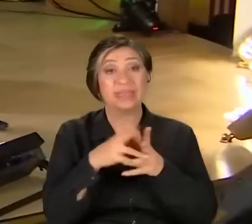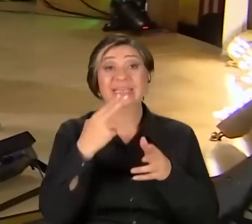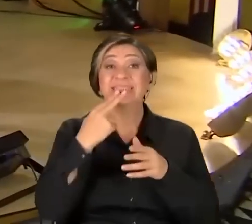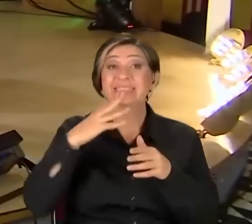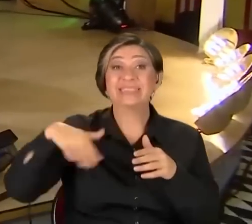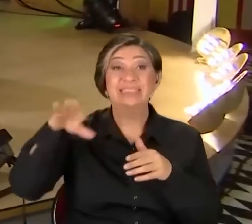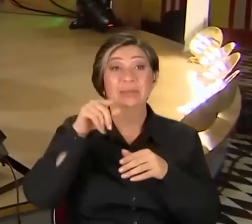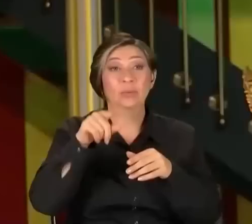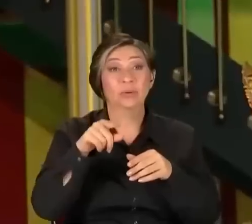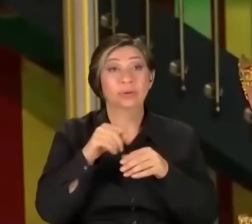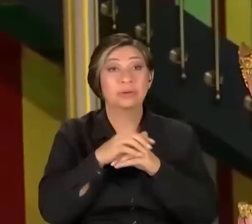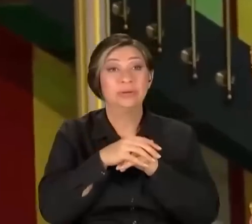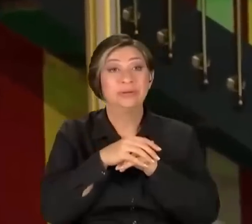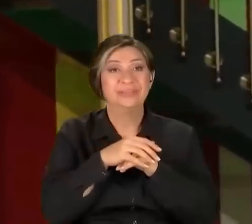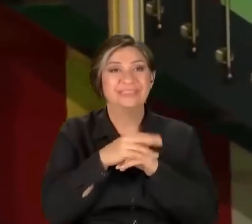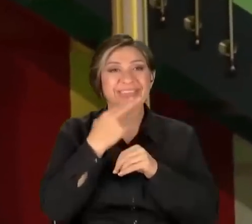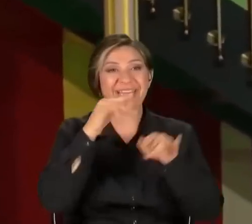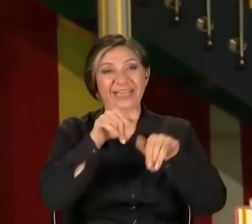kızlar da şu